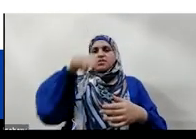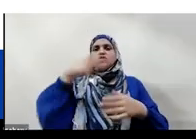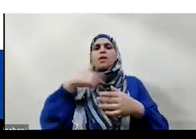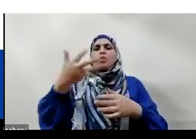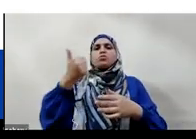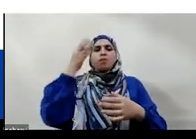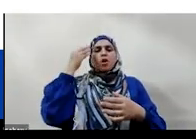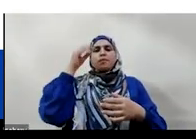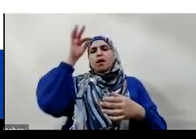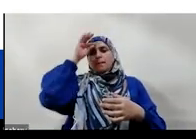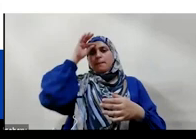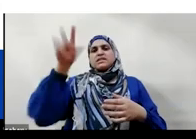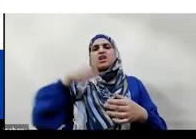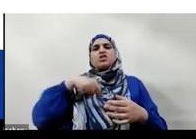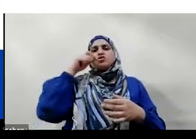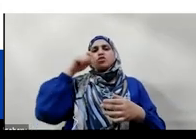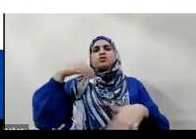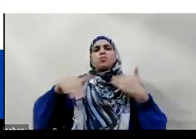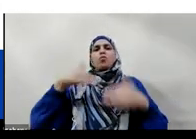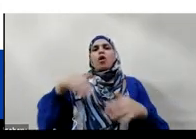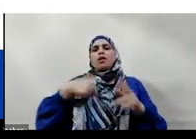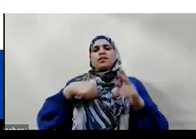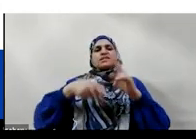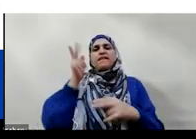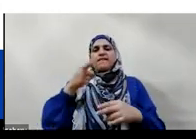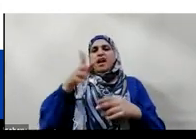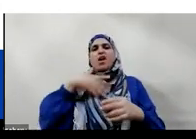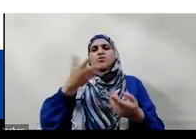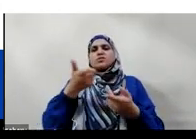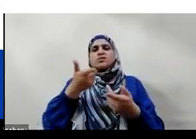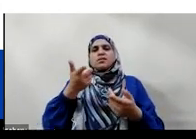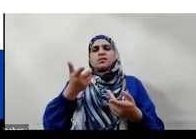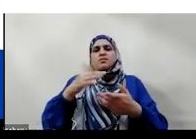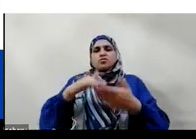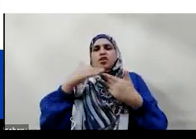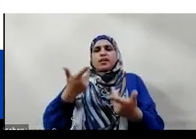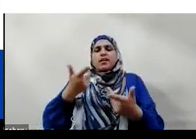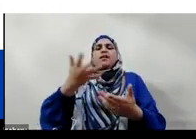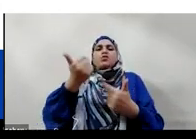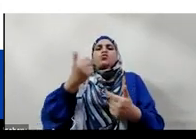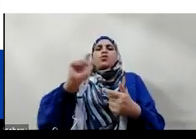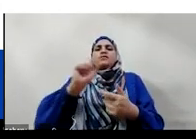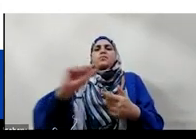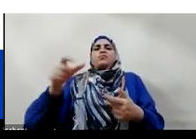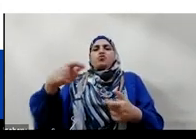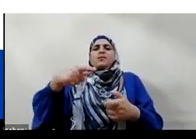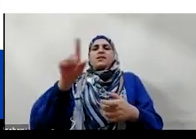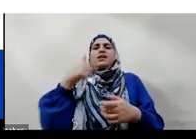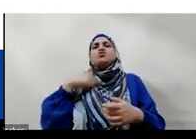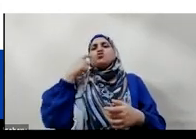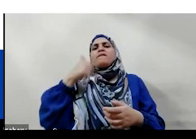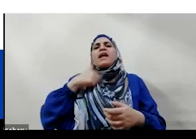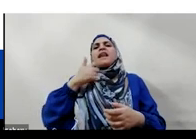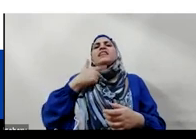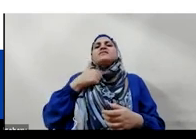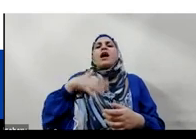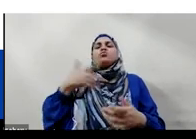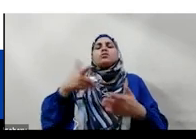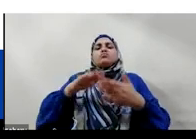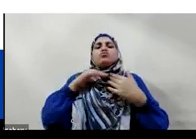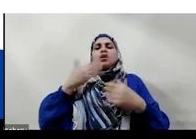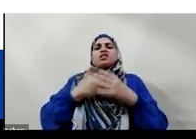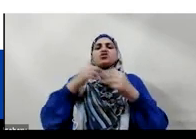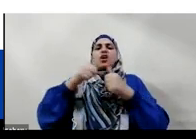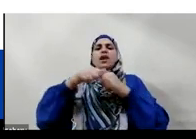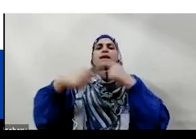علشان في حالة إن الشخص تأهل على المنحة يقدر إن هو يوفر له الاحتياجات اللازمة علشان يقدر يستكمل البرنامج